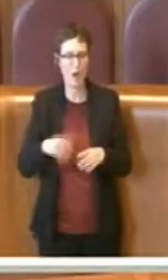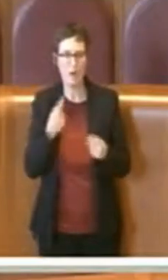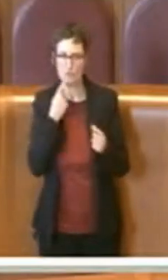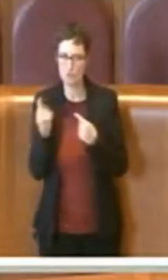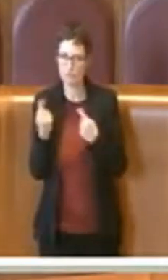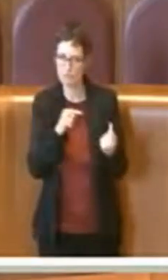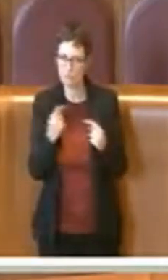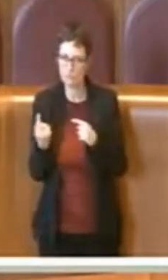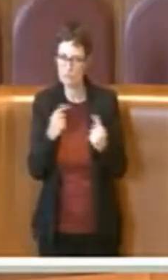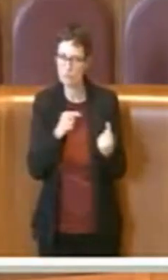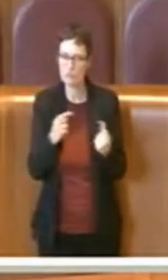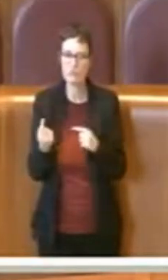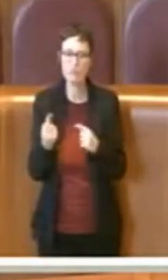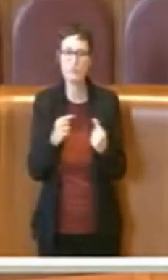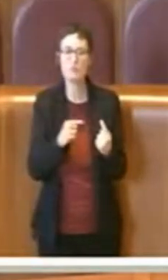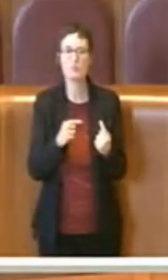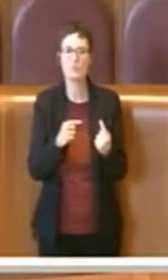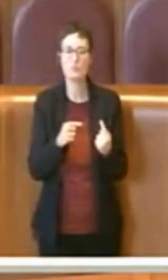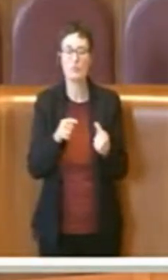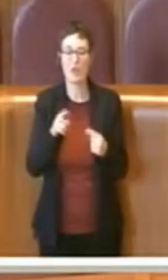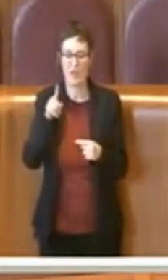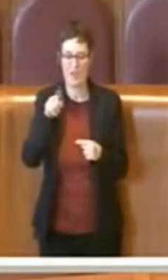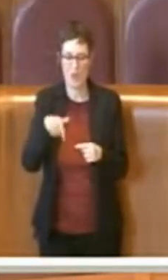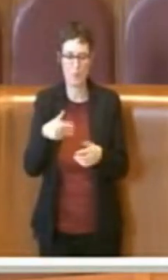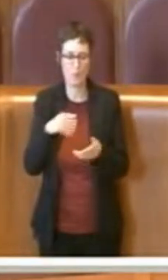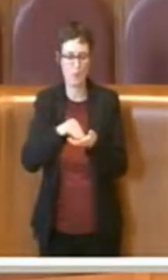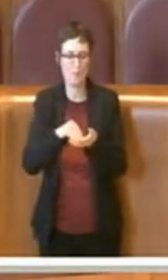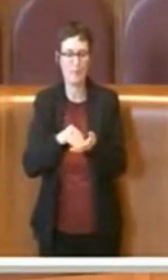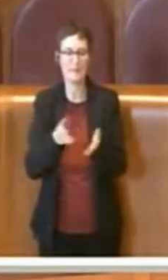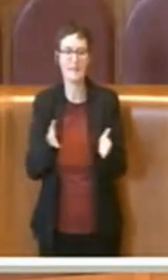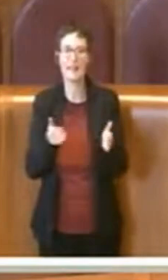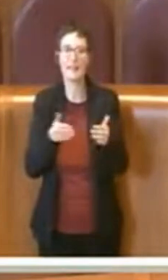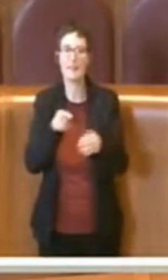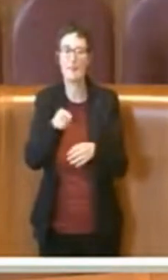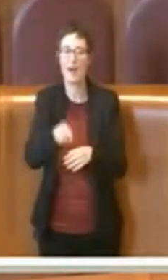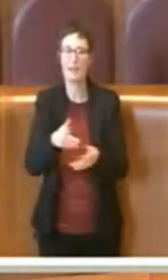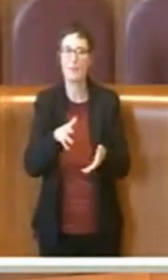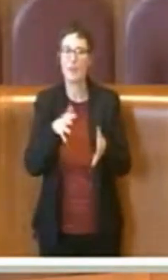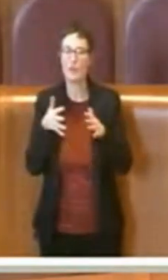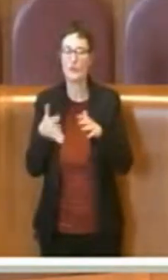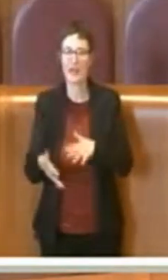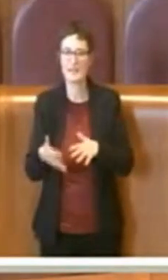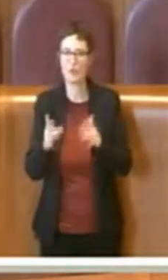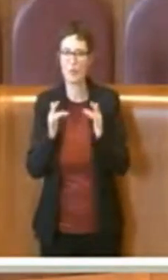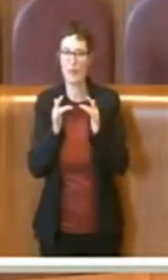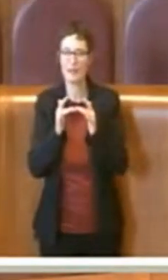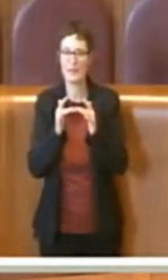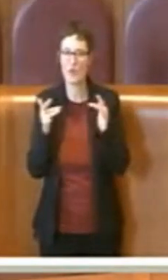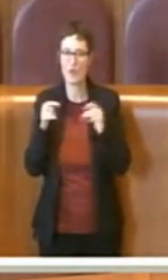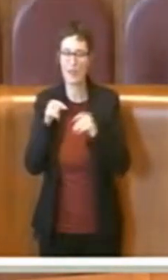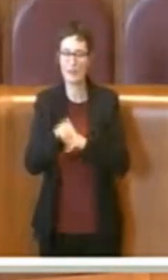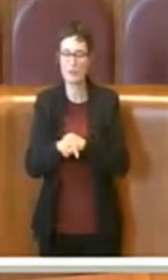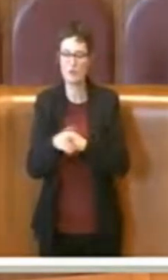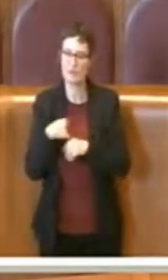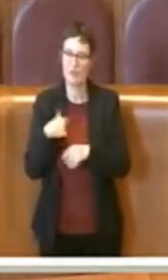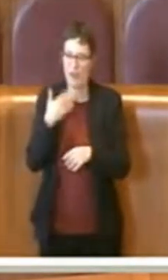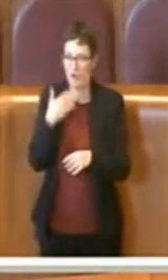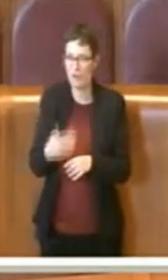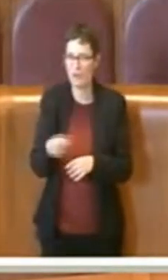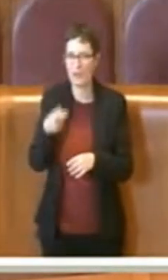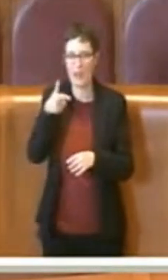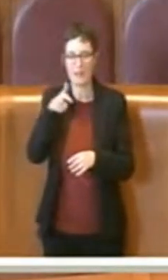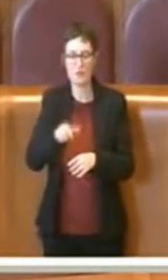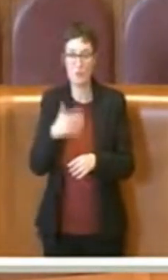presenza ovviamente sempre del Dipartimento della Trasformazione Digitale, che ringrazio perché l'attività, a mio avviso, che viene